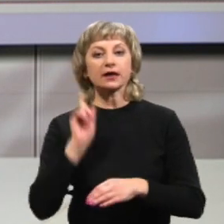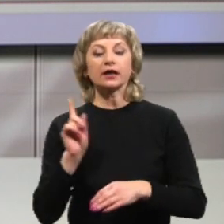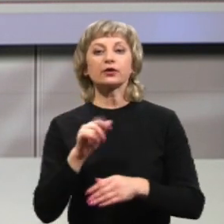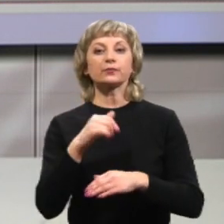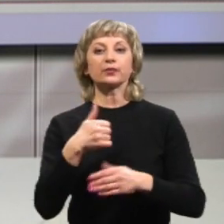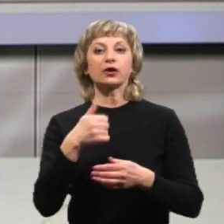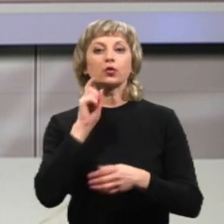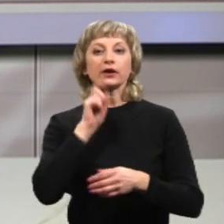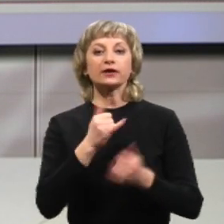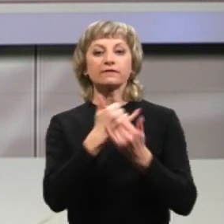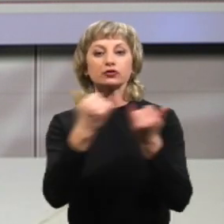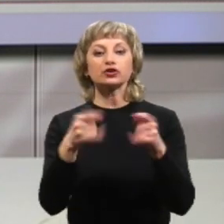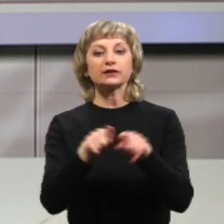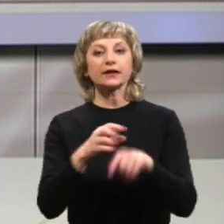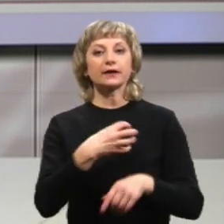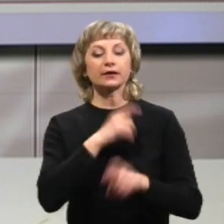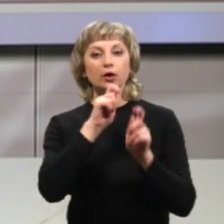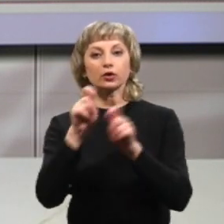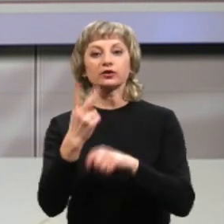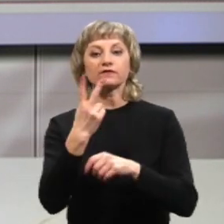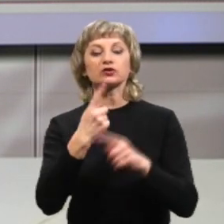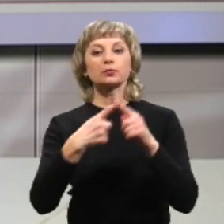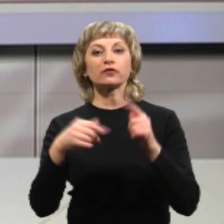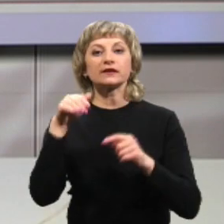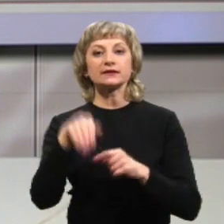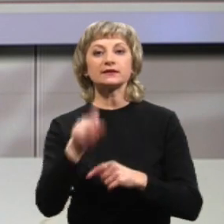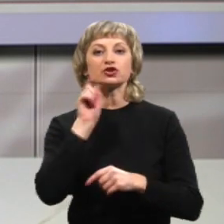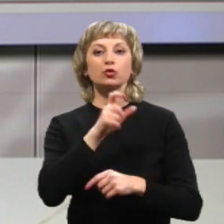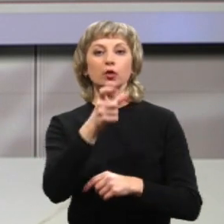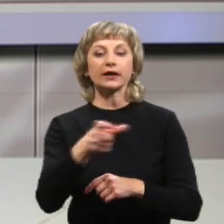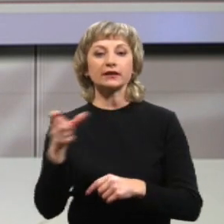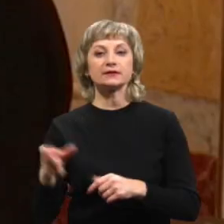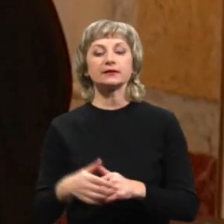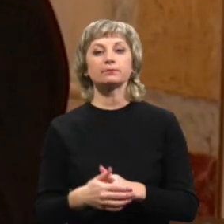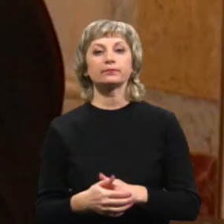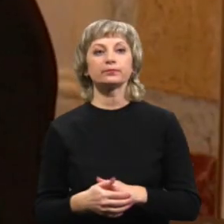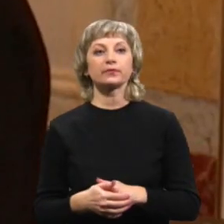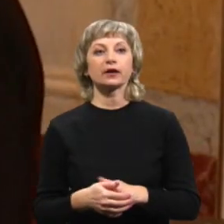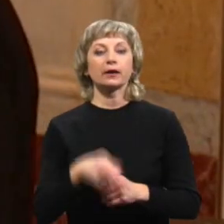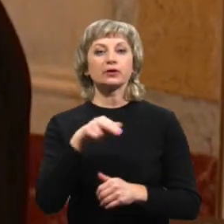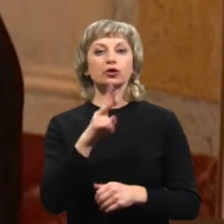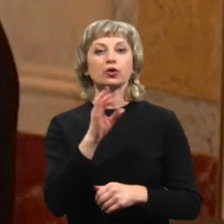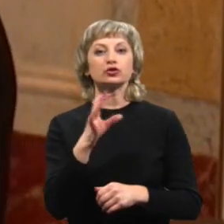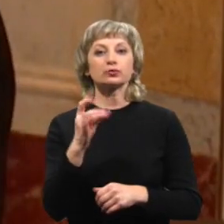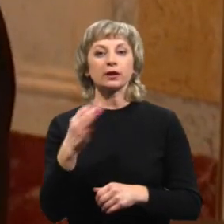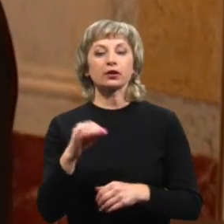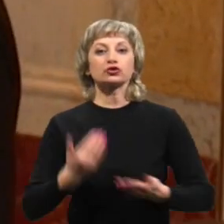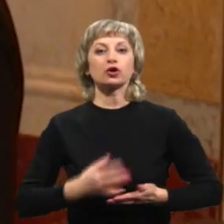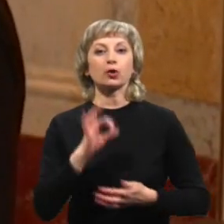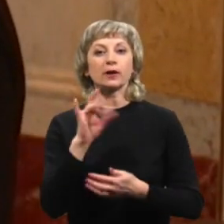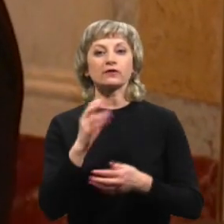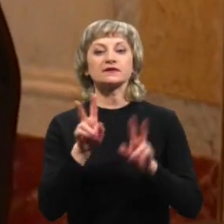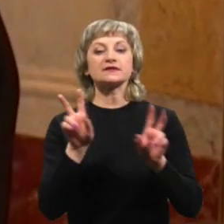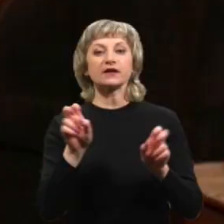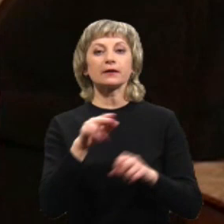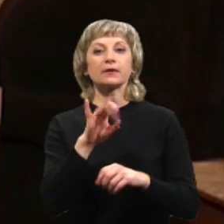Україні вручили такі нагороди більше як 2,5 тисячам українців. Петро Коцюбайло – житель Обарова. Звання